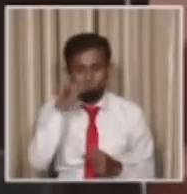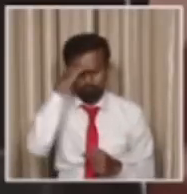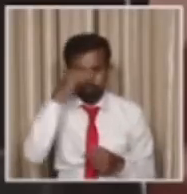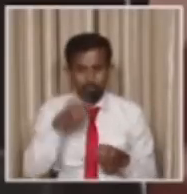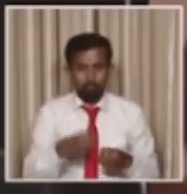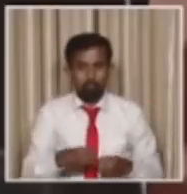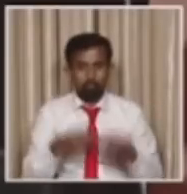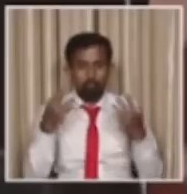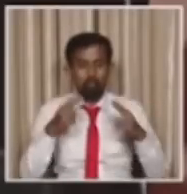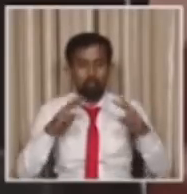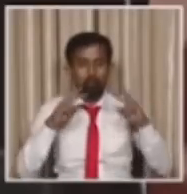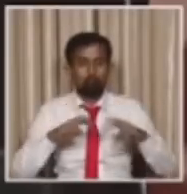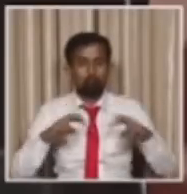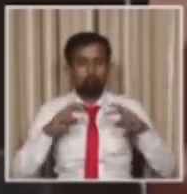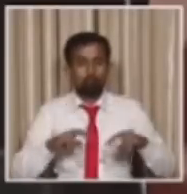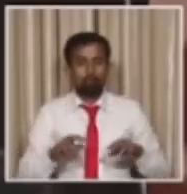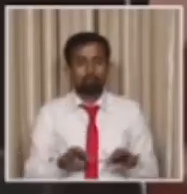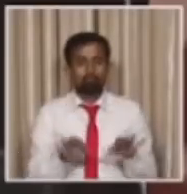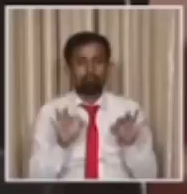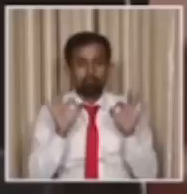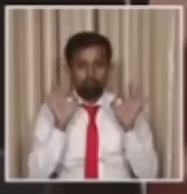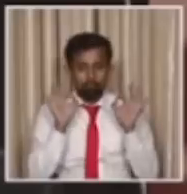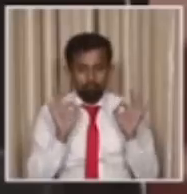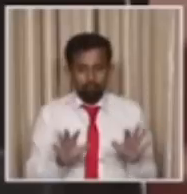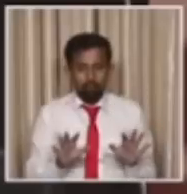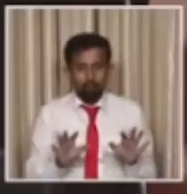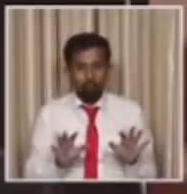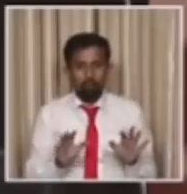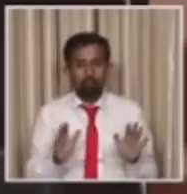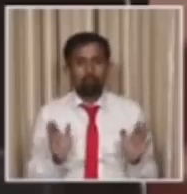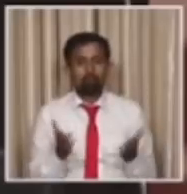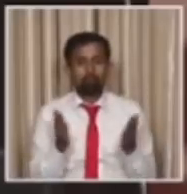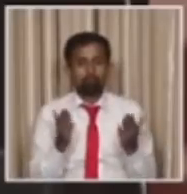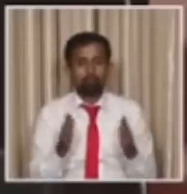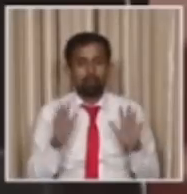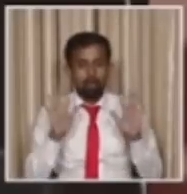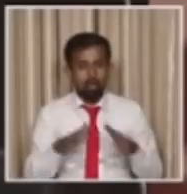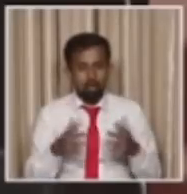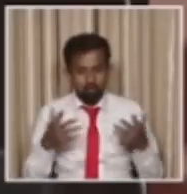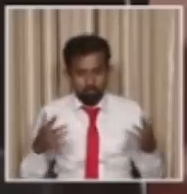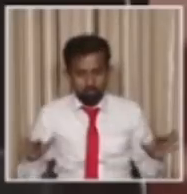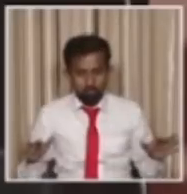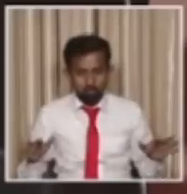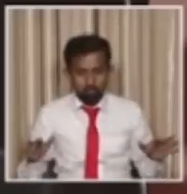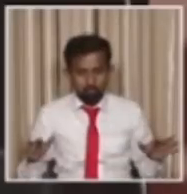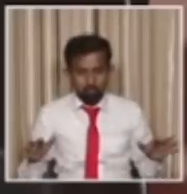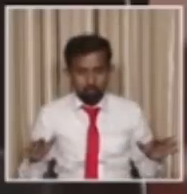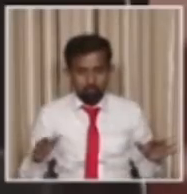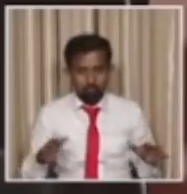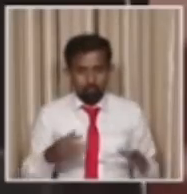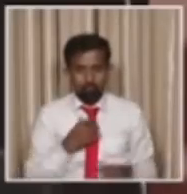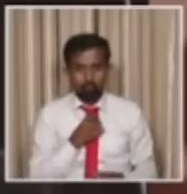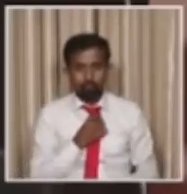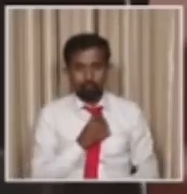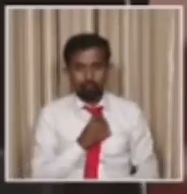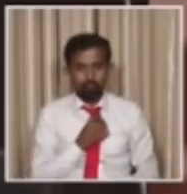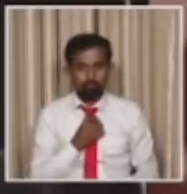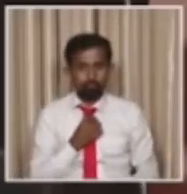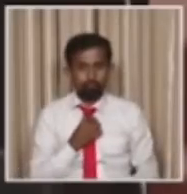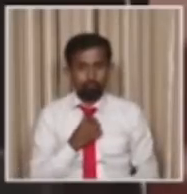ප්‍රහාරයේ විමර්ශන හරියාකාරව කරලා අවසන් කරලා එහි